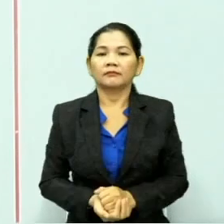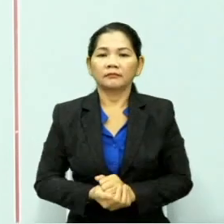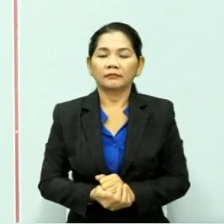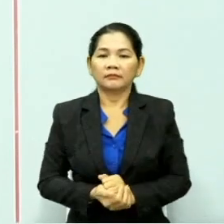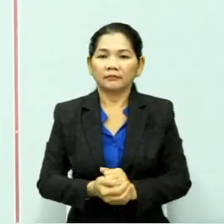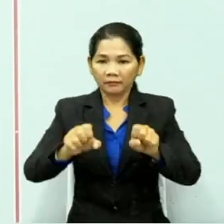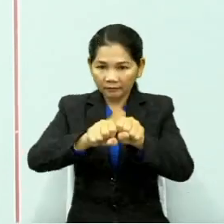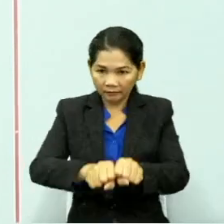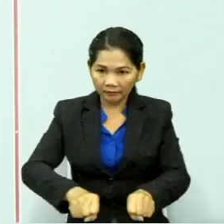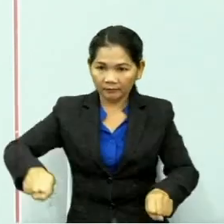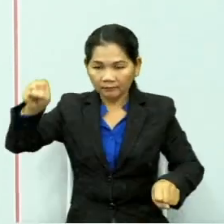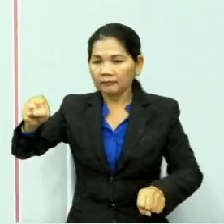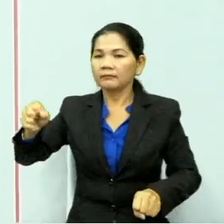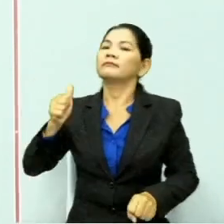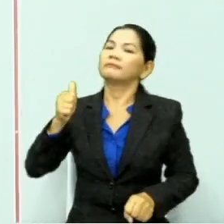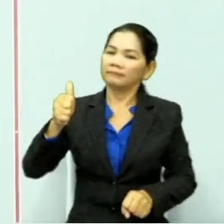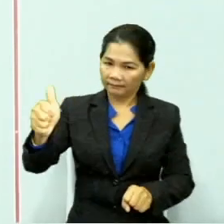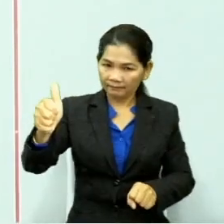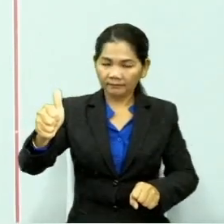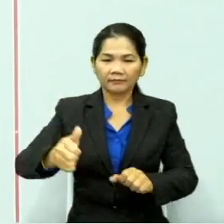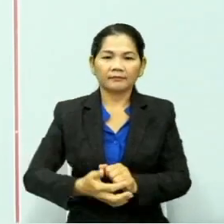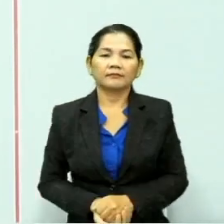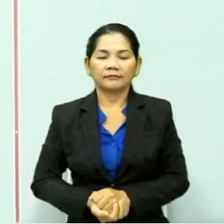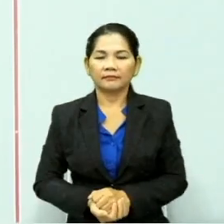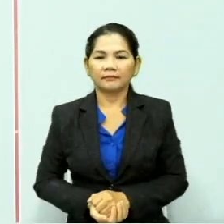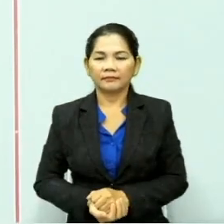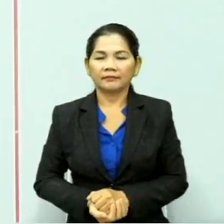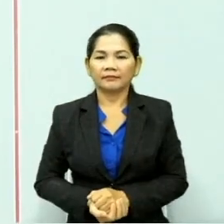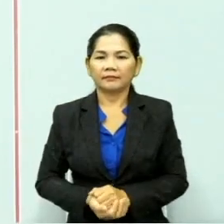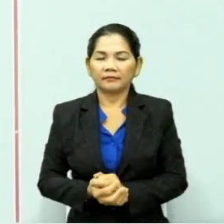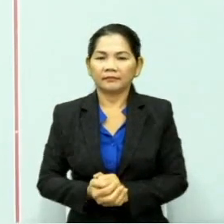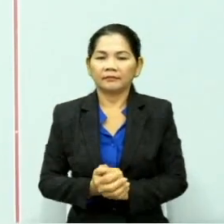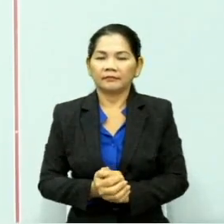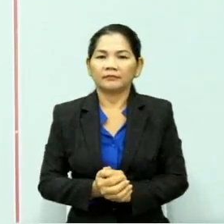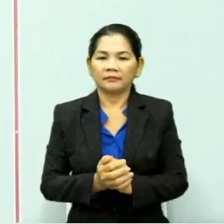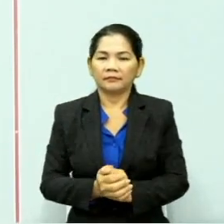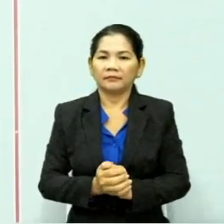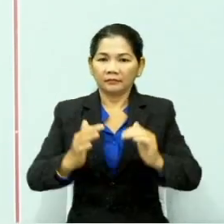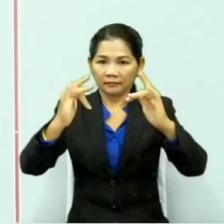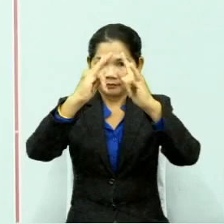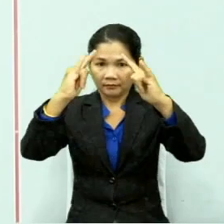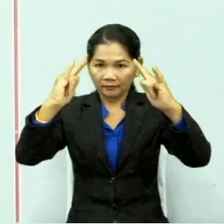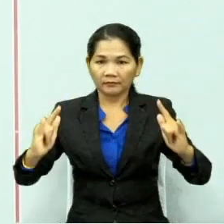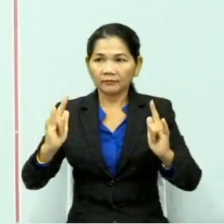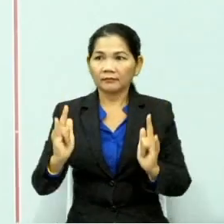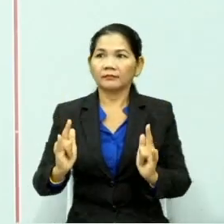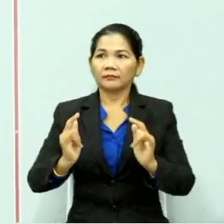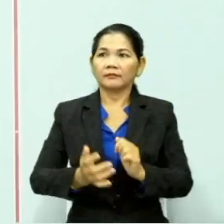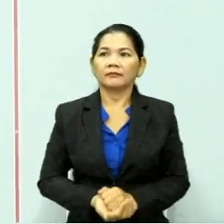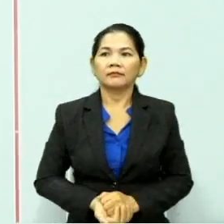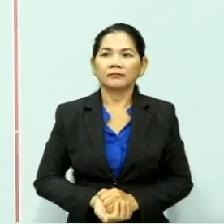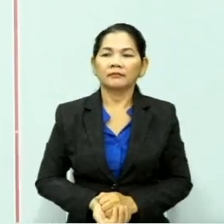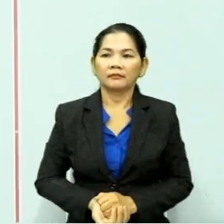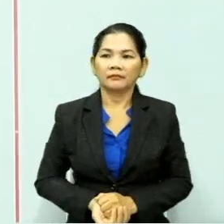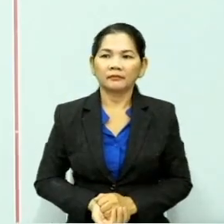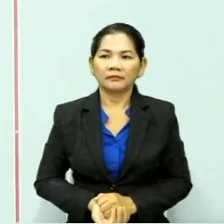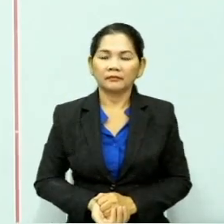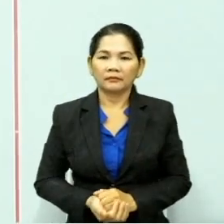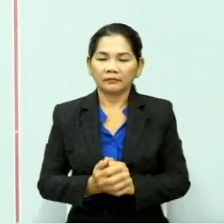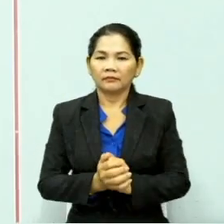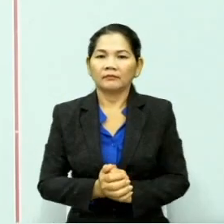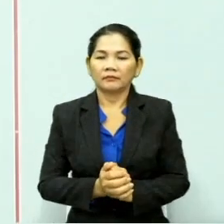prea khăn sai lỗ tiền bon tì đây